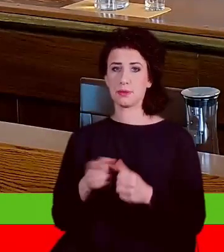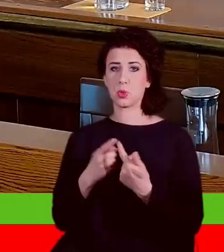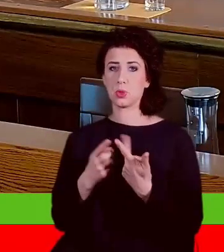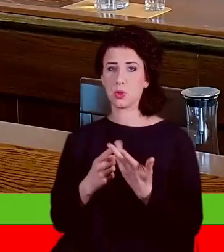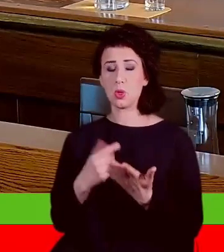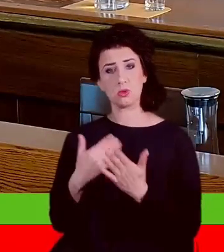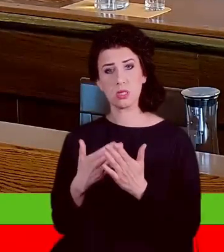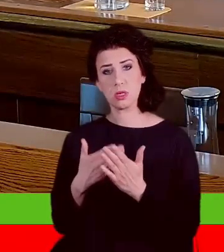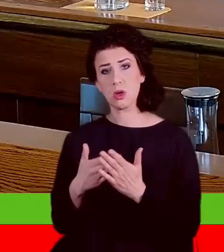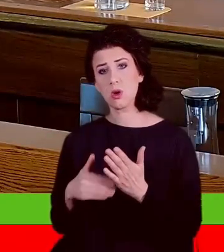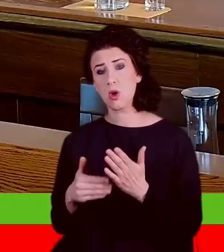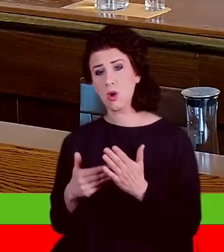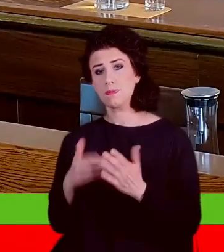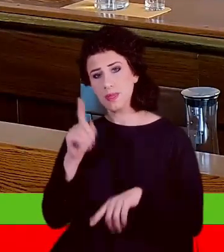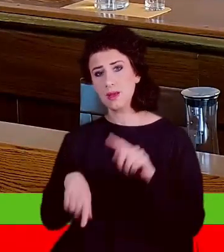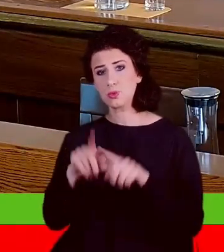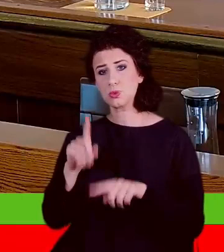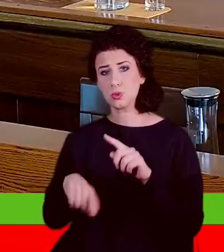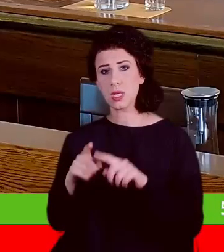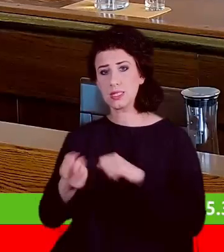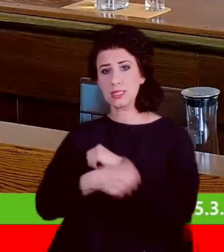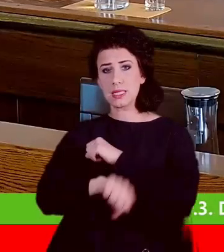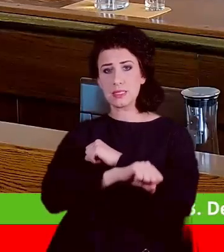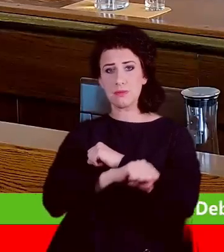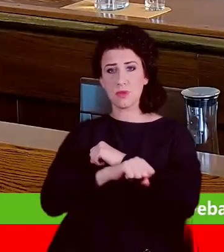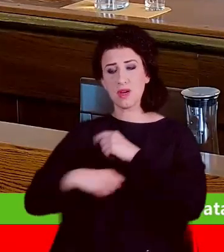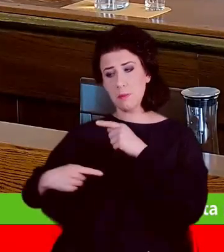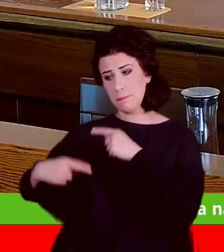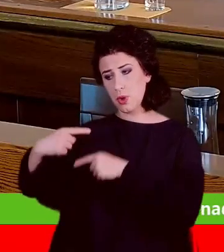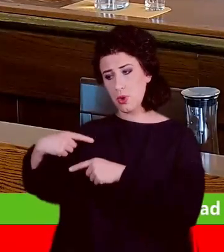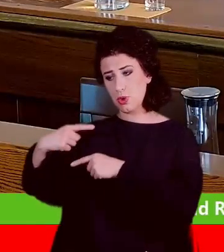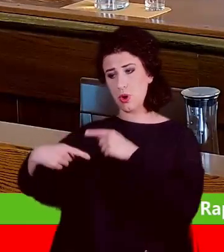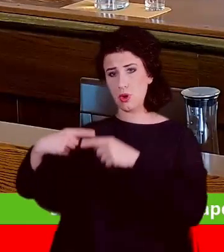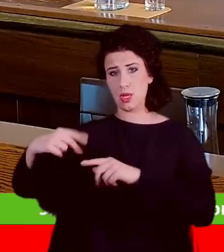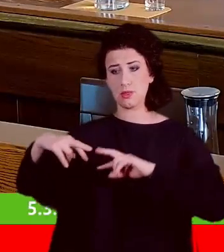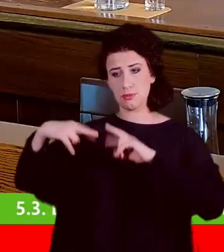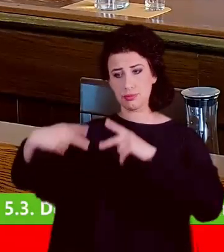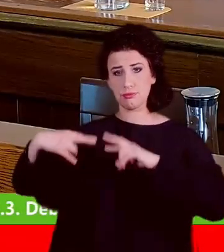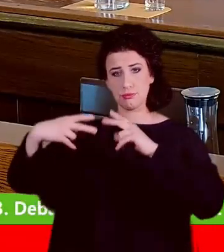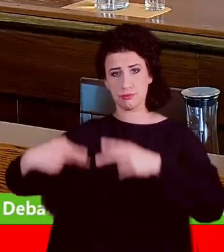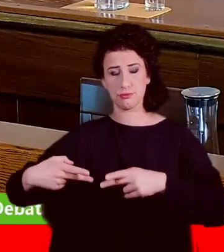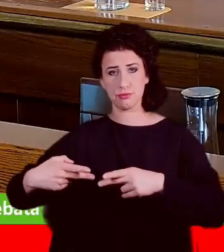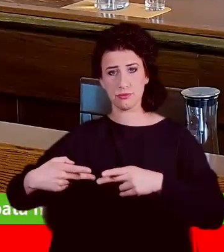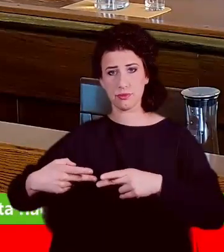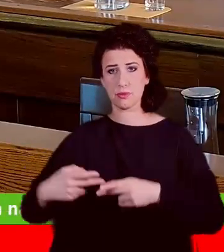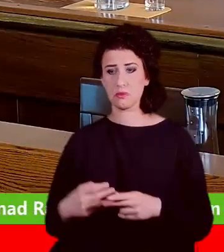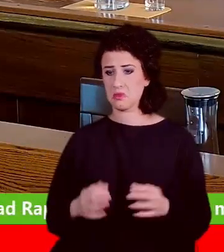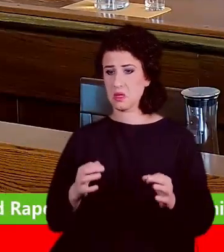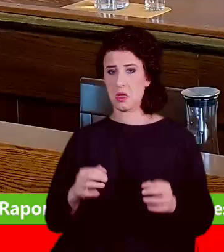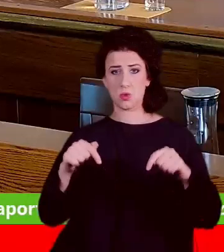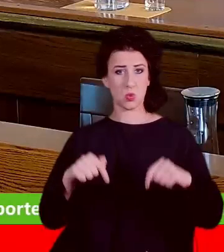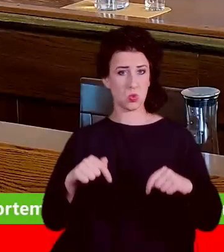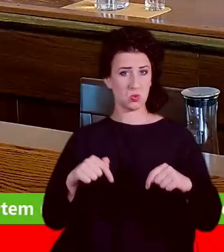to następuje naturalne zjawisko zastępowania pokoleniowego. A tutaj ewidentnie po prostu ubywa nam ludzi